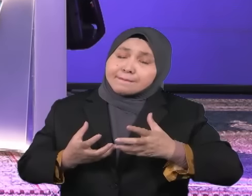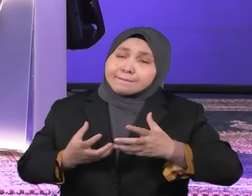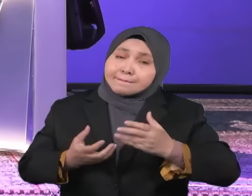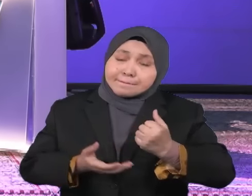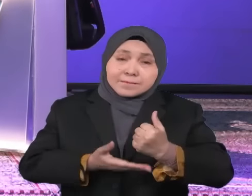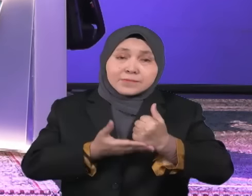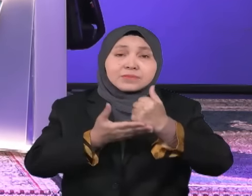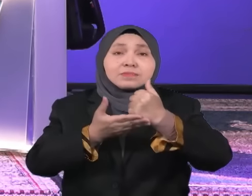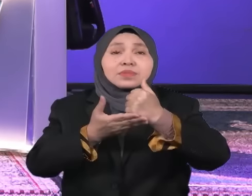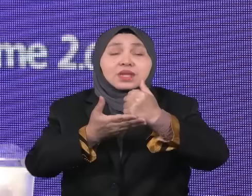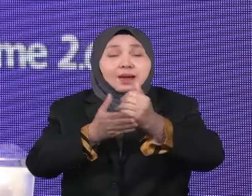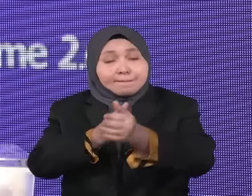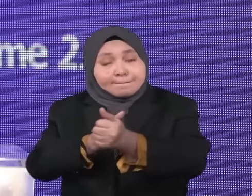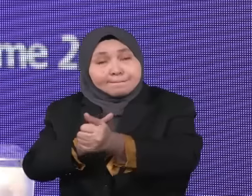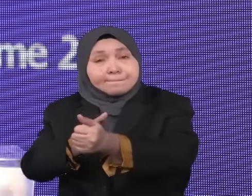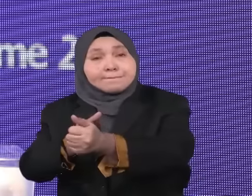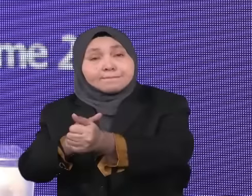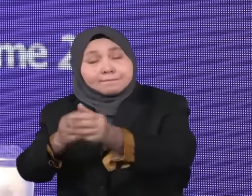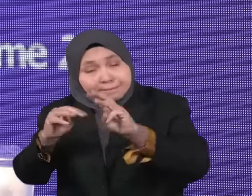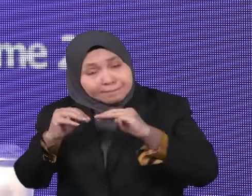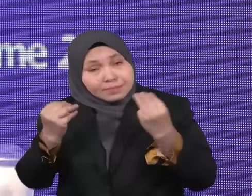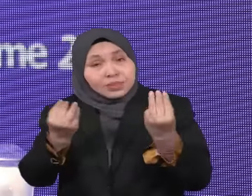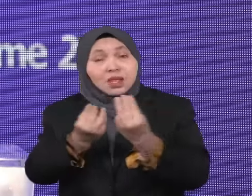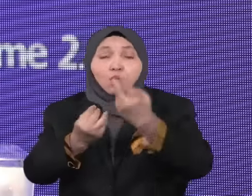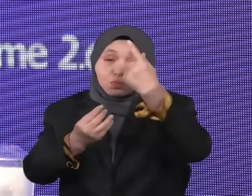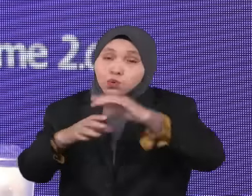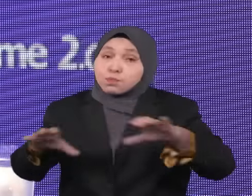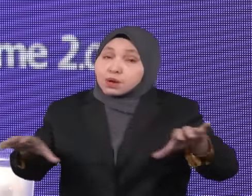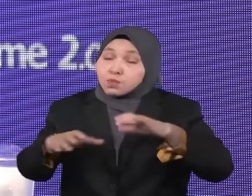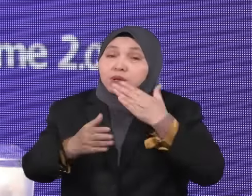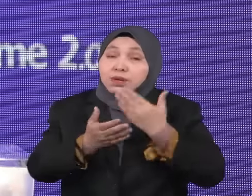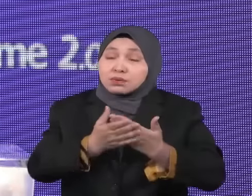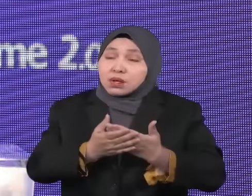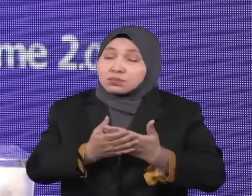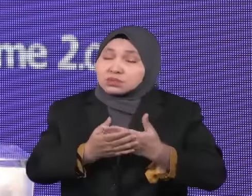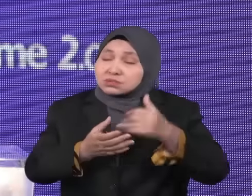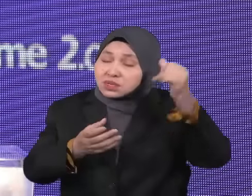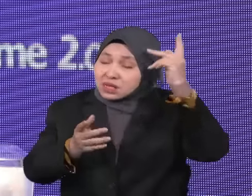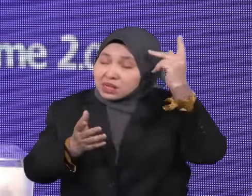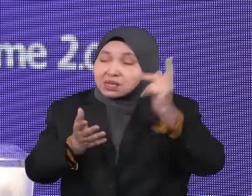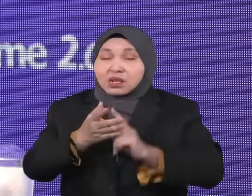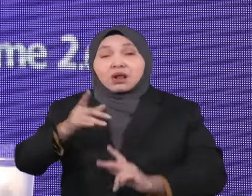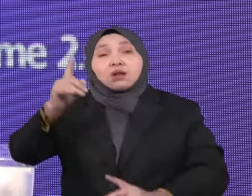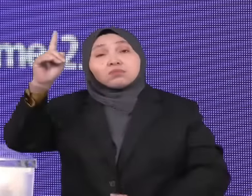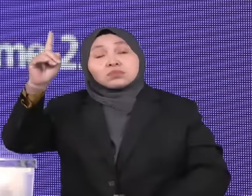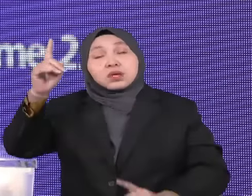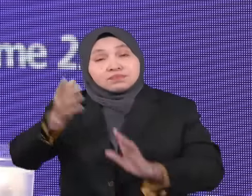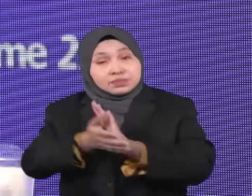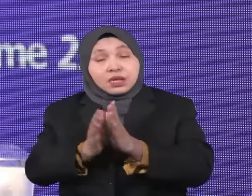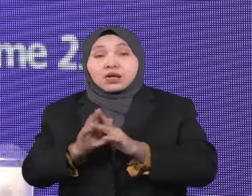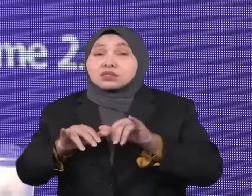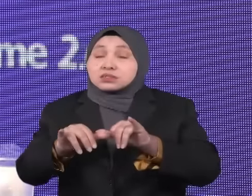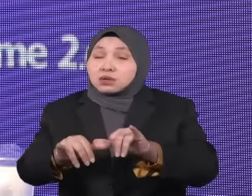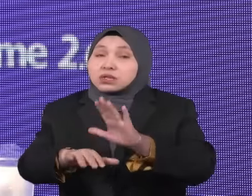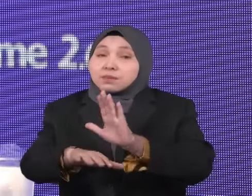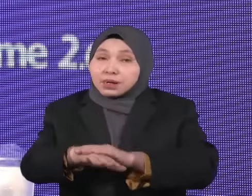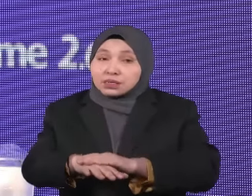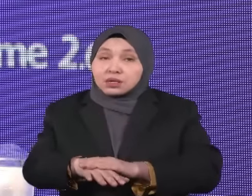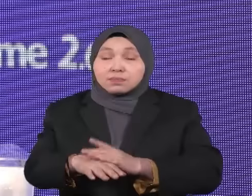membantu memimpin masyarakat untuk berbuat kebaikan mengenal pada Allah, maka itu masih lagi digelar